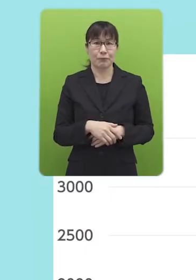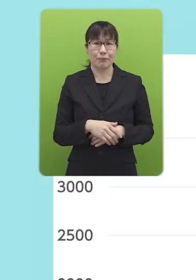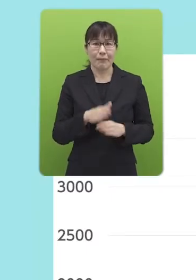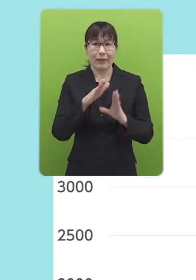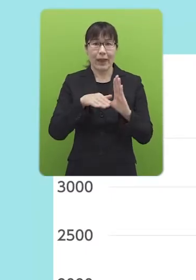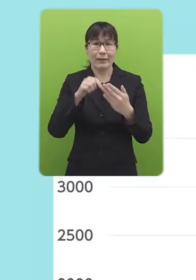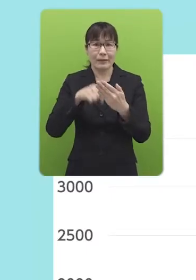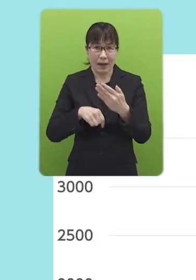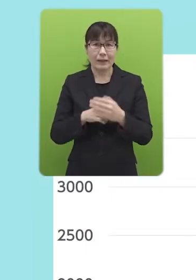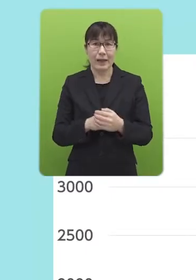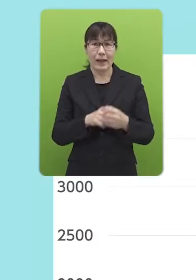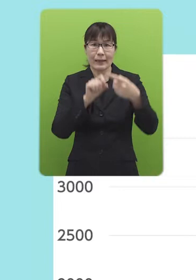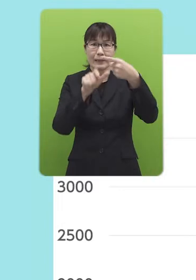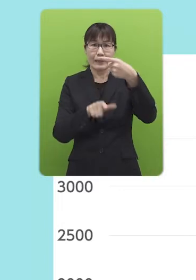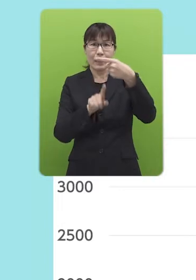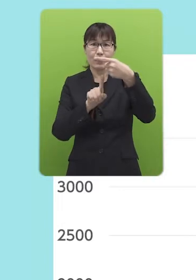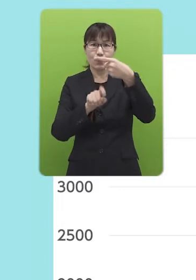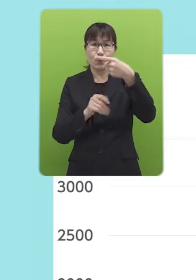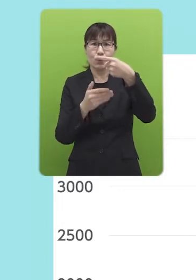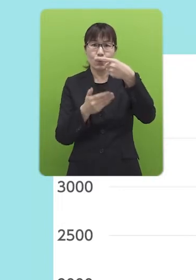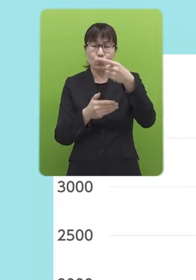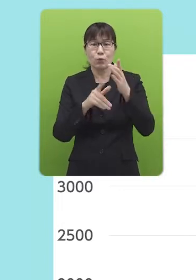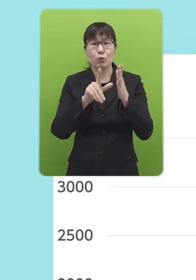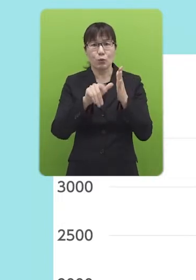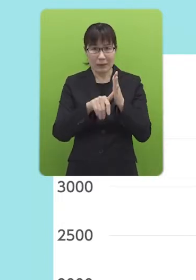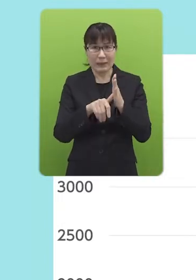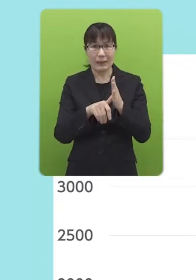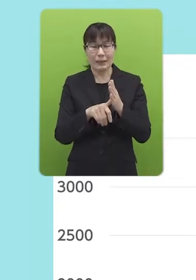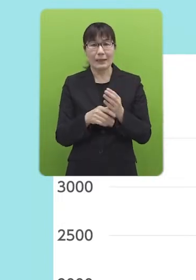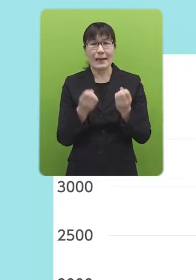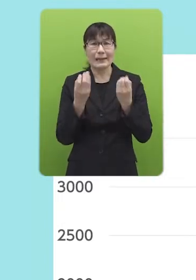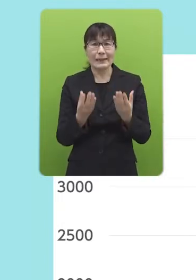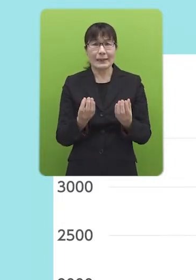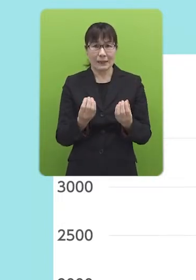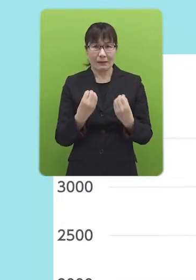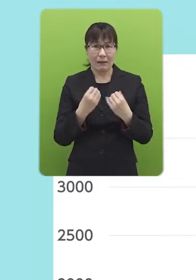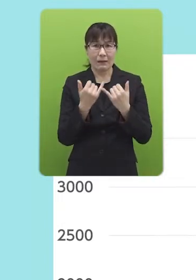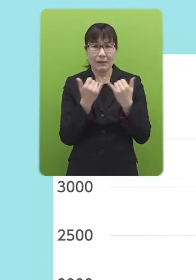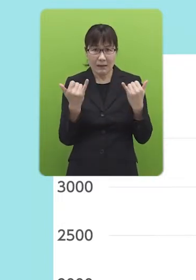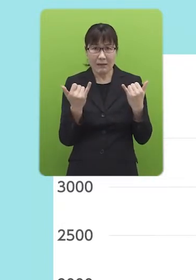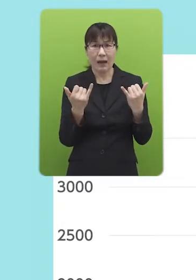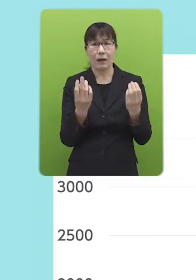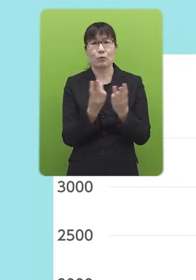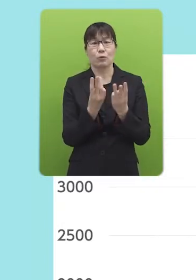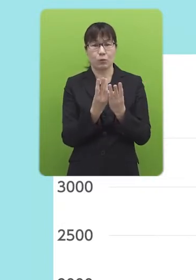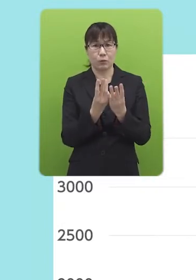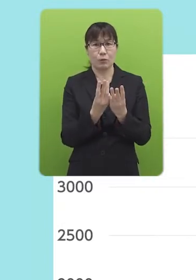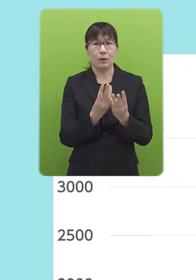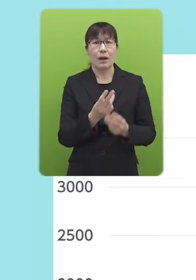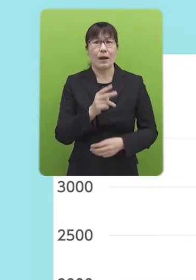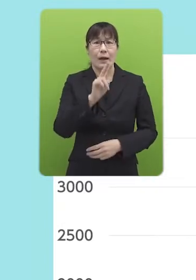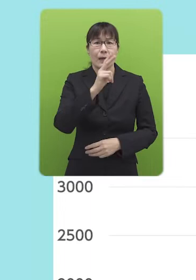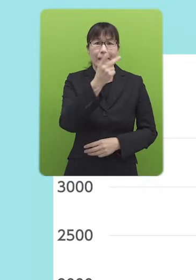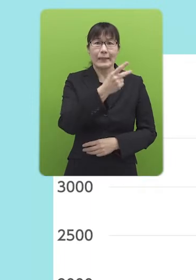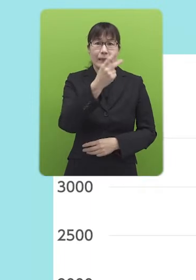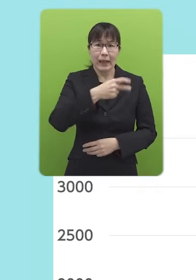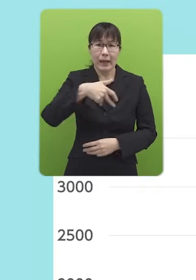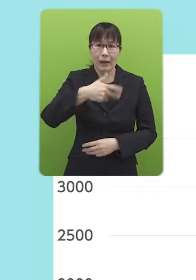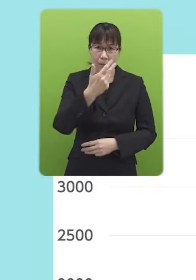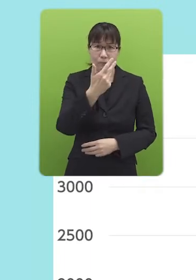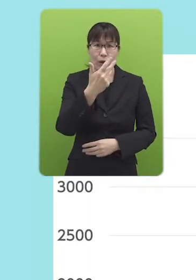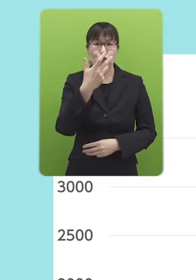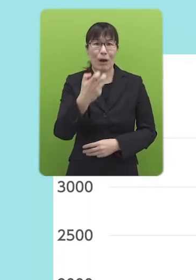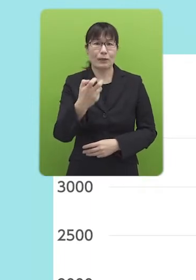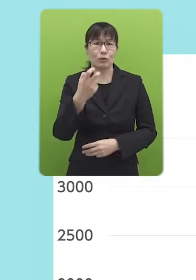内で1月19日に確認された新規陽性者数は2881人